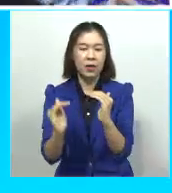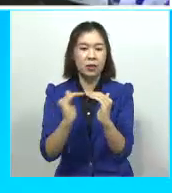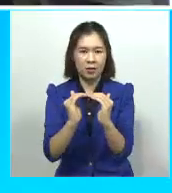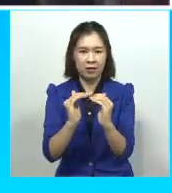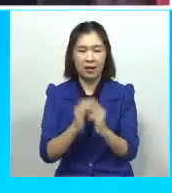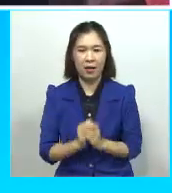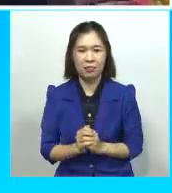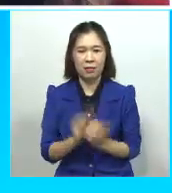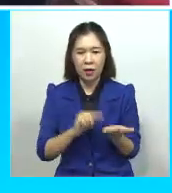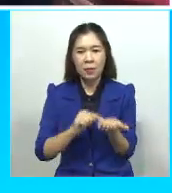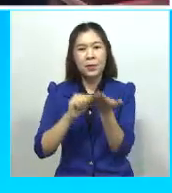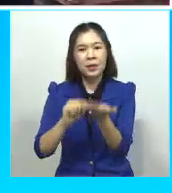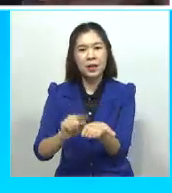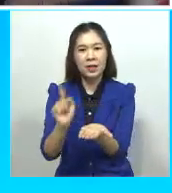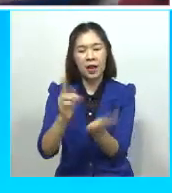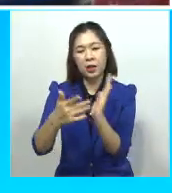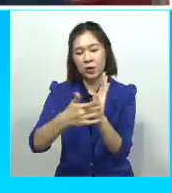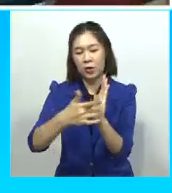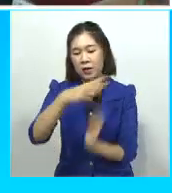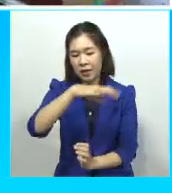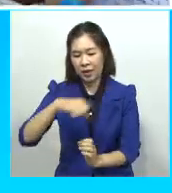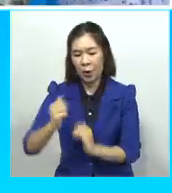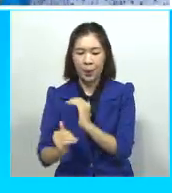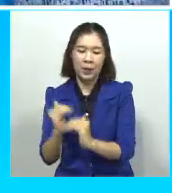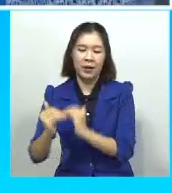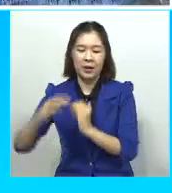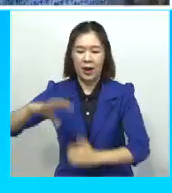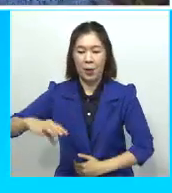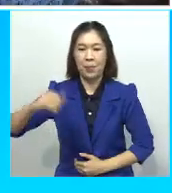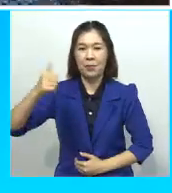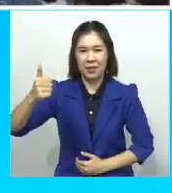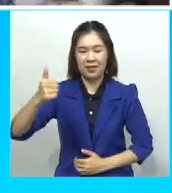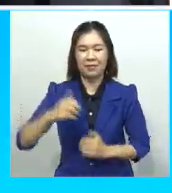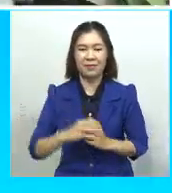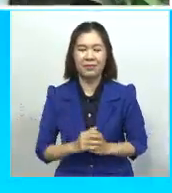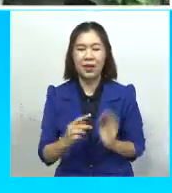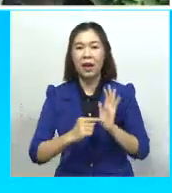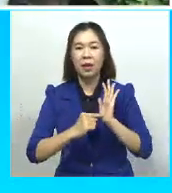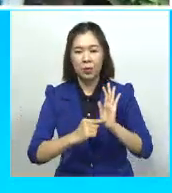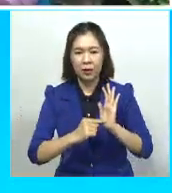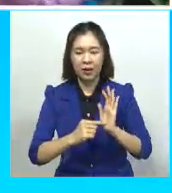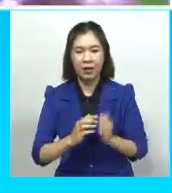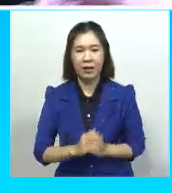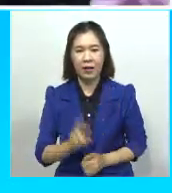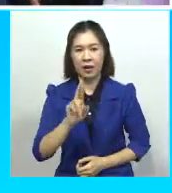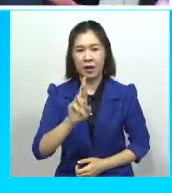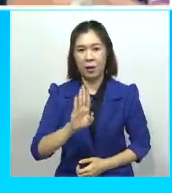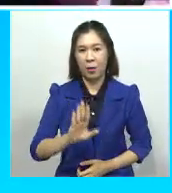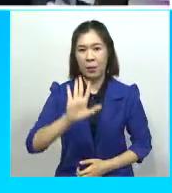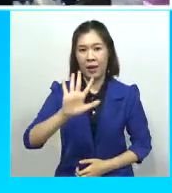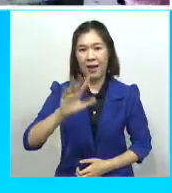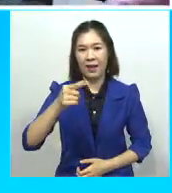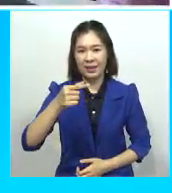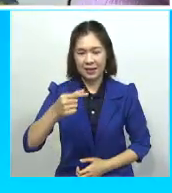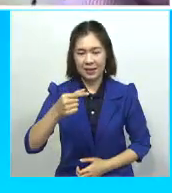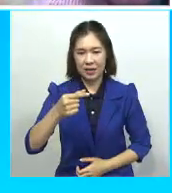ป็นการนำเสนอเรื่องของการนำเทคโนโลยีมาพัฒนาเมืองให้เป็นสมาร์ทซิตี้นะคะยกตัวอย่างอย่างเช่นระบบ 5G การ